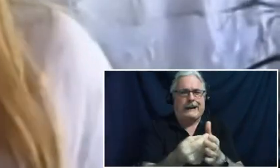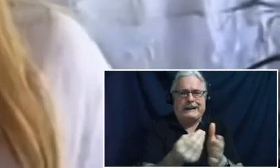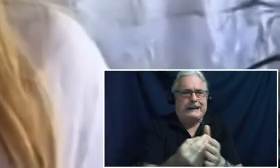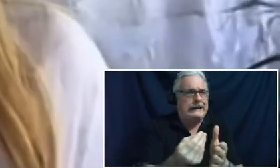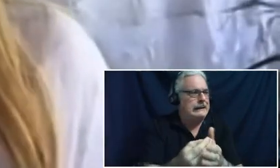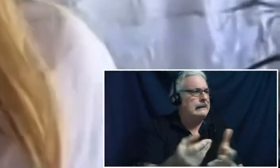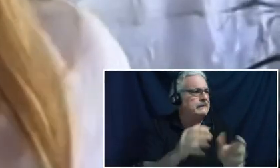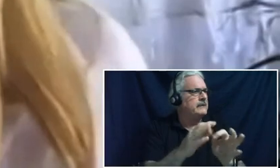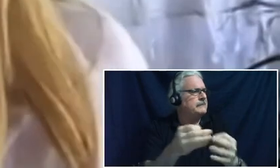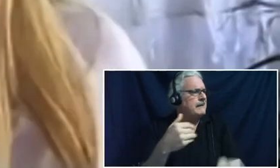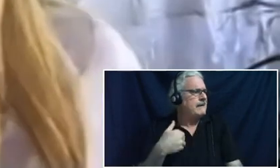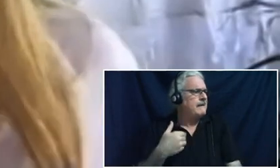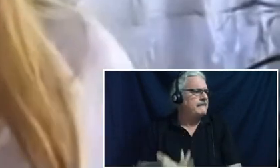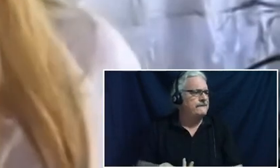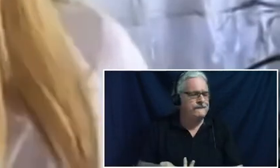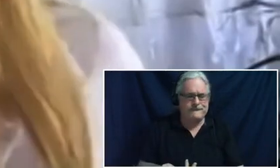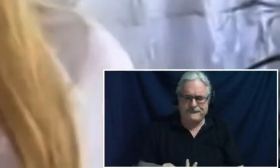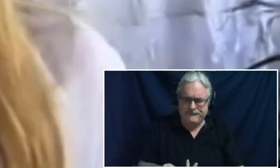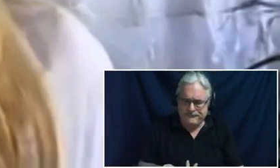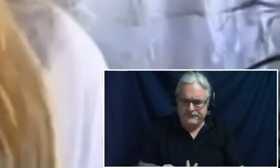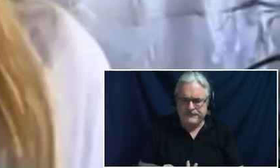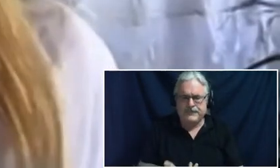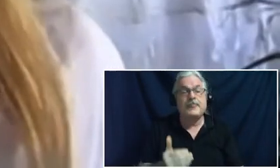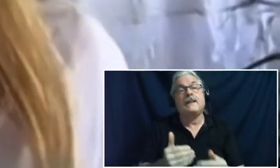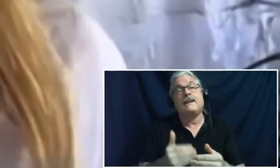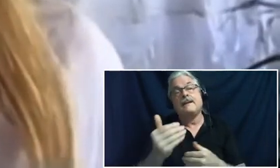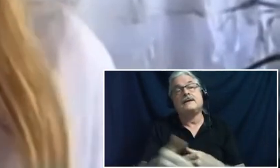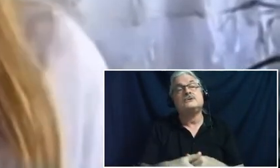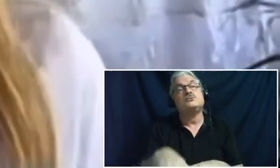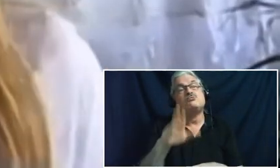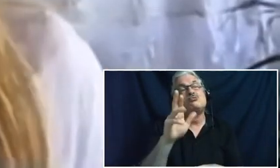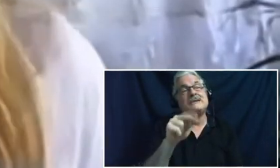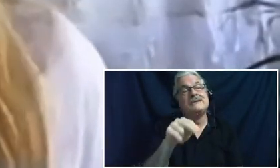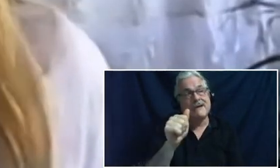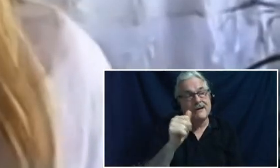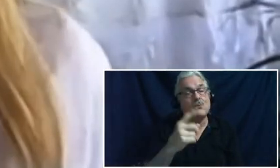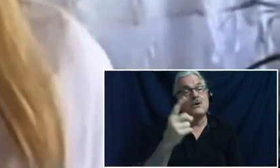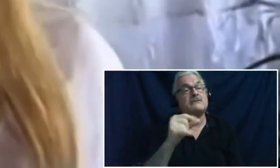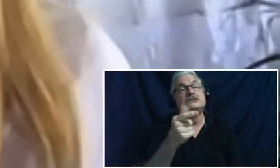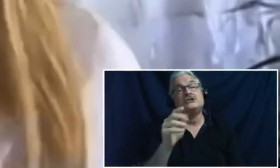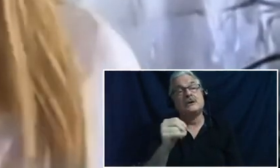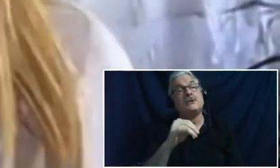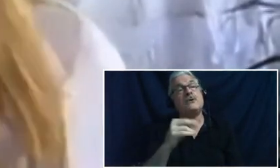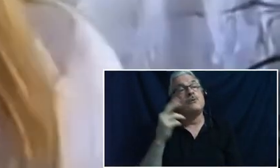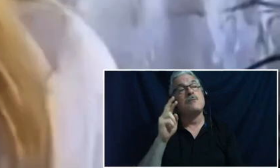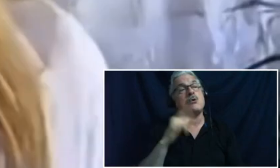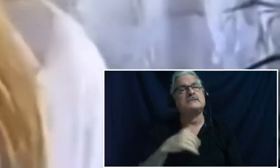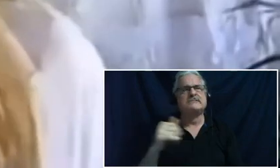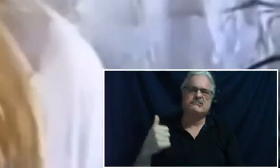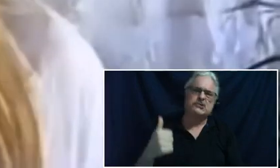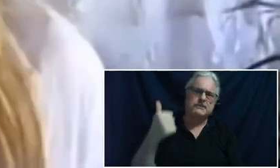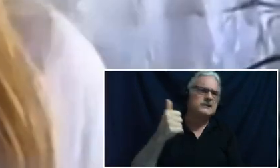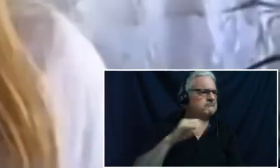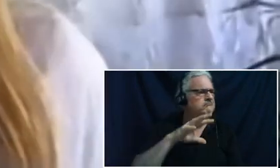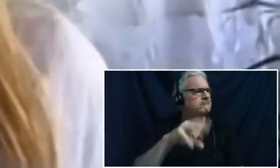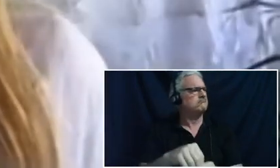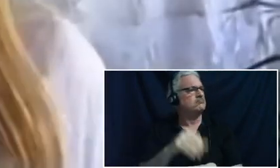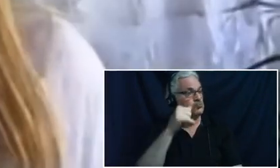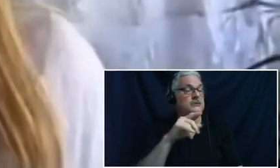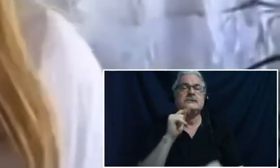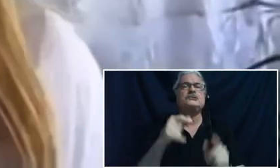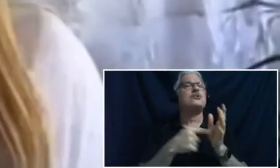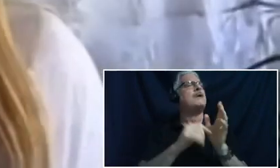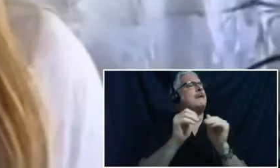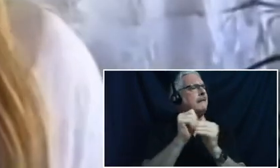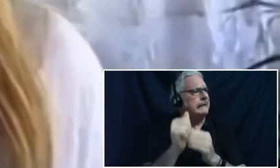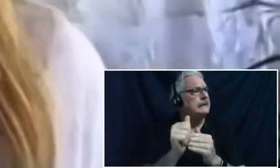quelle que soit la richesse de leur famille. Maintenant, Brina va s'adresser à nous, une championne de l'inclusion du rapport GEM. Elle va nous indiquer comment